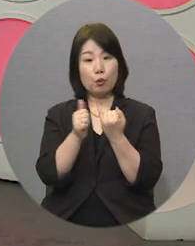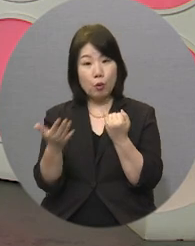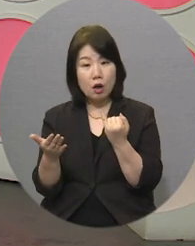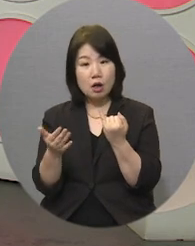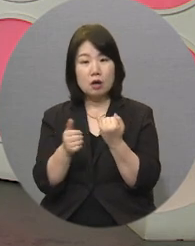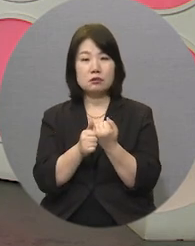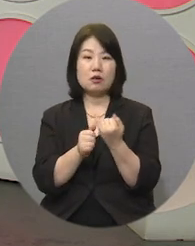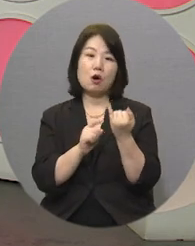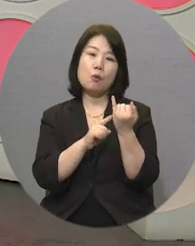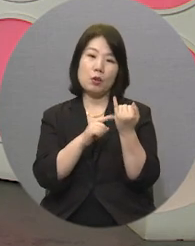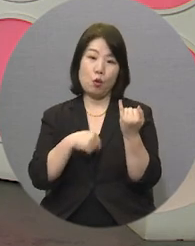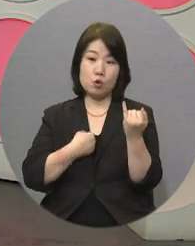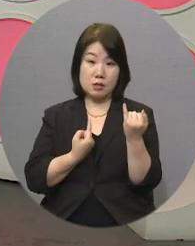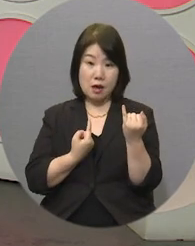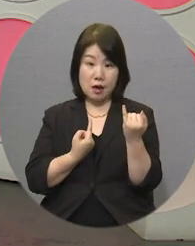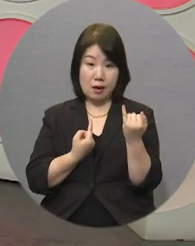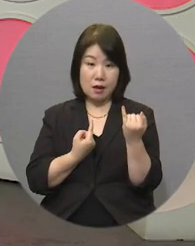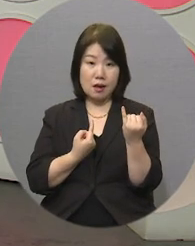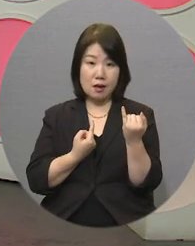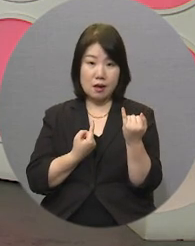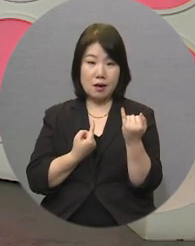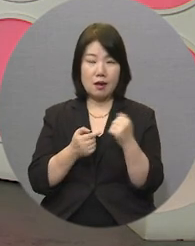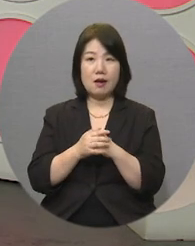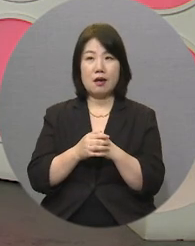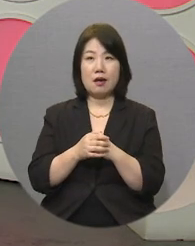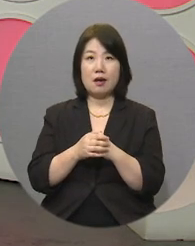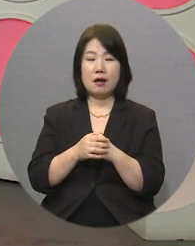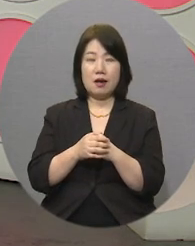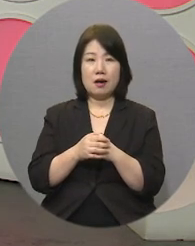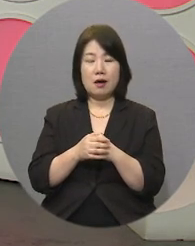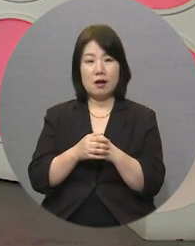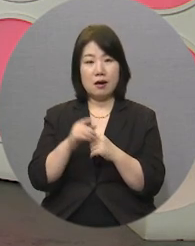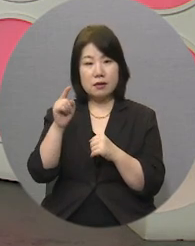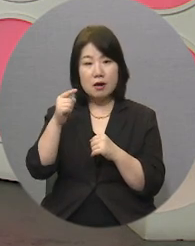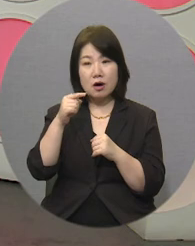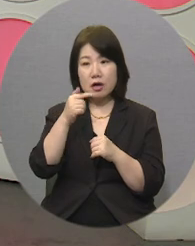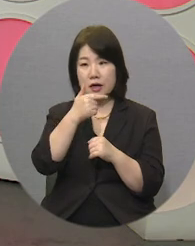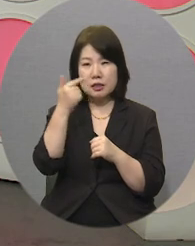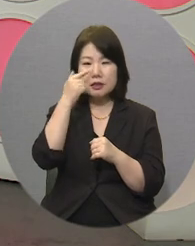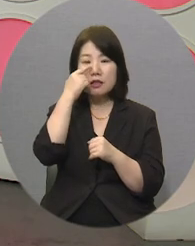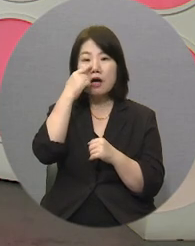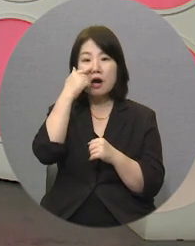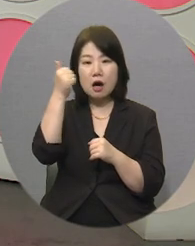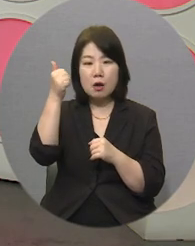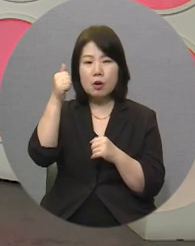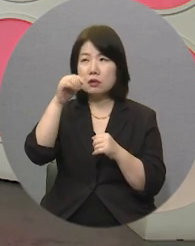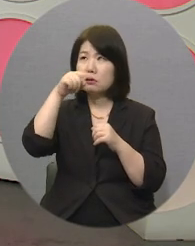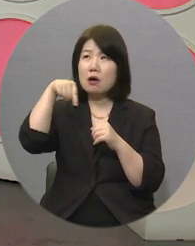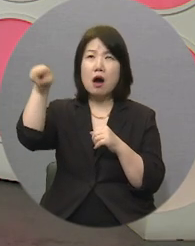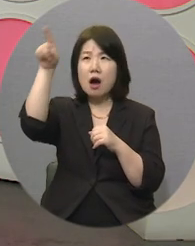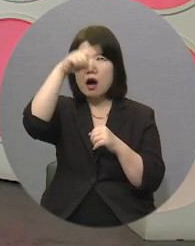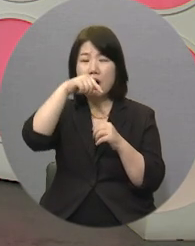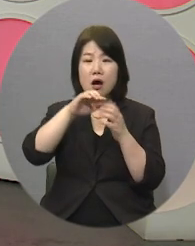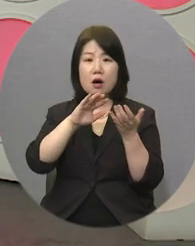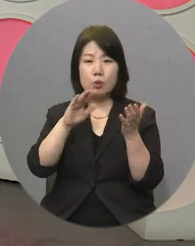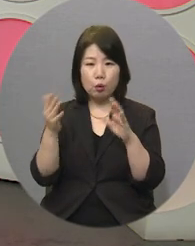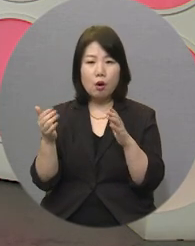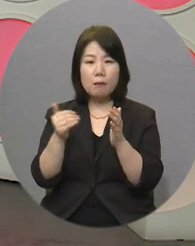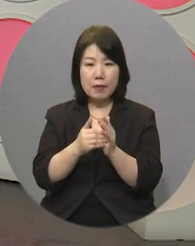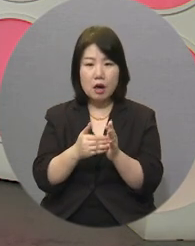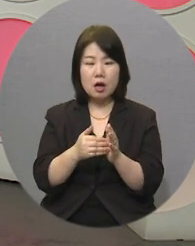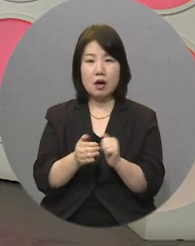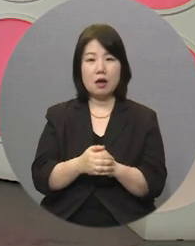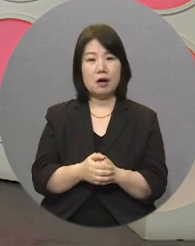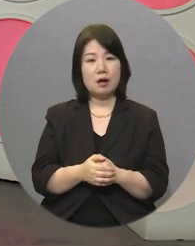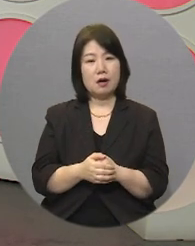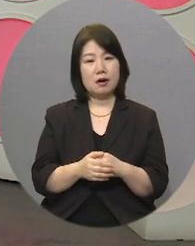어머니만 계셨다고. 근데 이제 그 또 큰아버지나 이런 분들이 우리 아버지가 막내다 보니까 다 돌아가셨어. 그래서 사촌